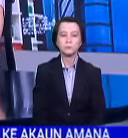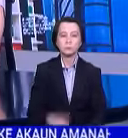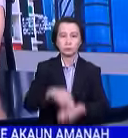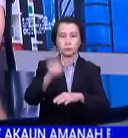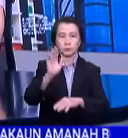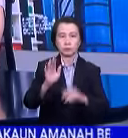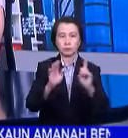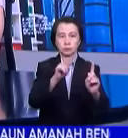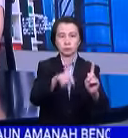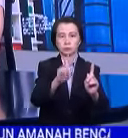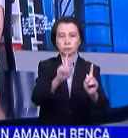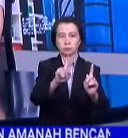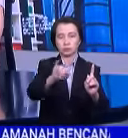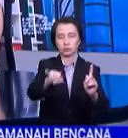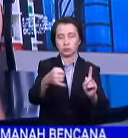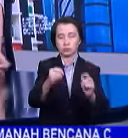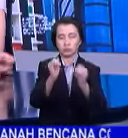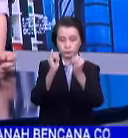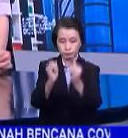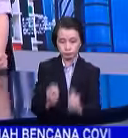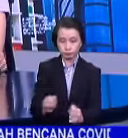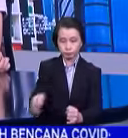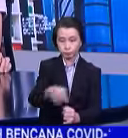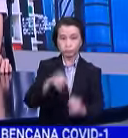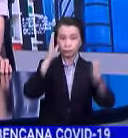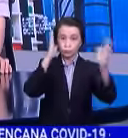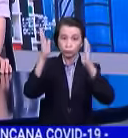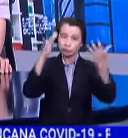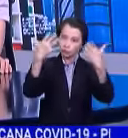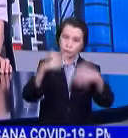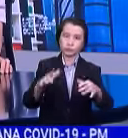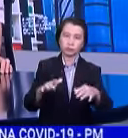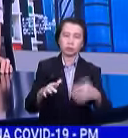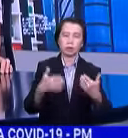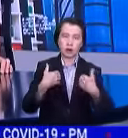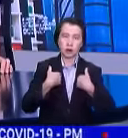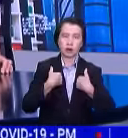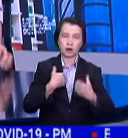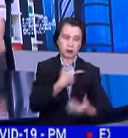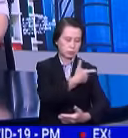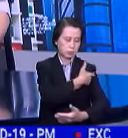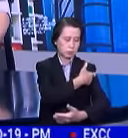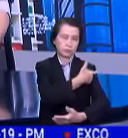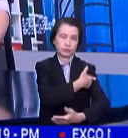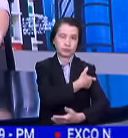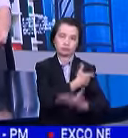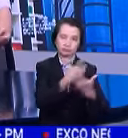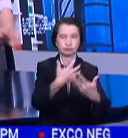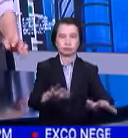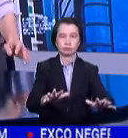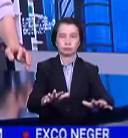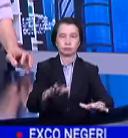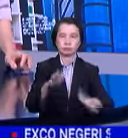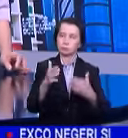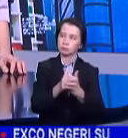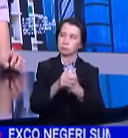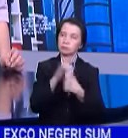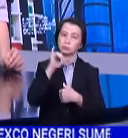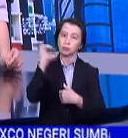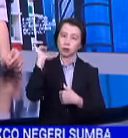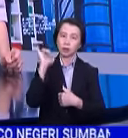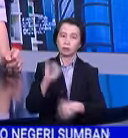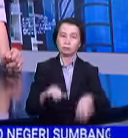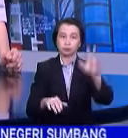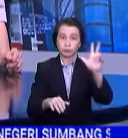Lebih 1.1 juta individu di Malaysia telah melengkapkan dua dos vaksin COVID-19 setakat semalam.